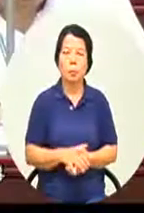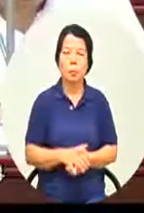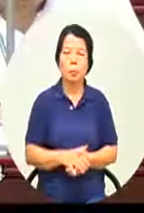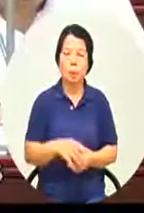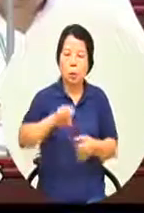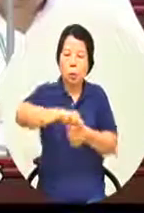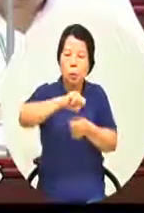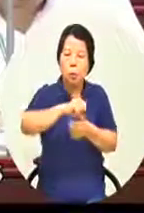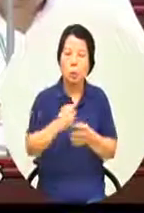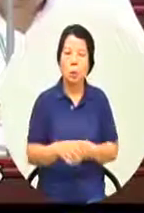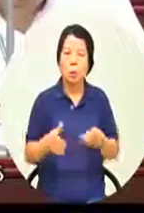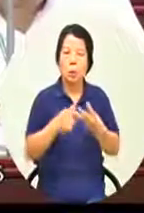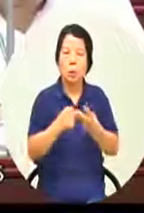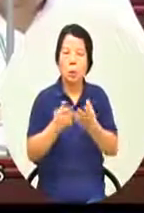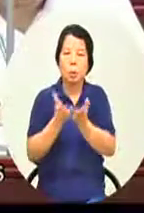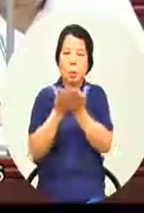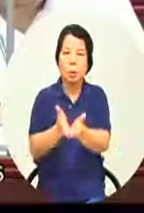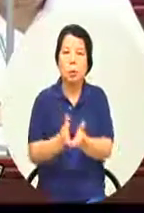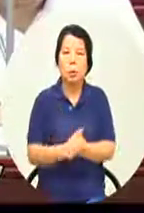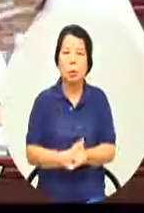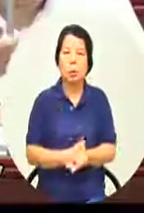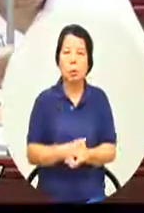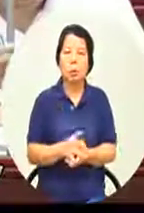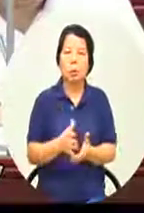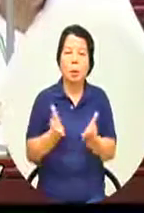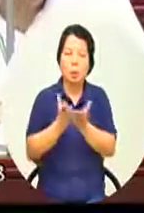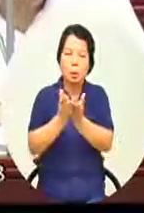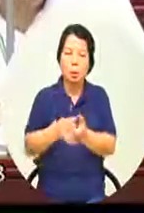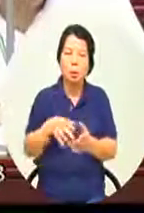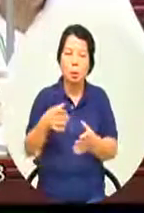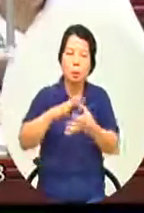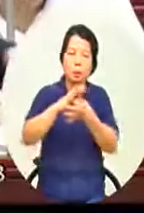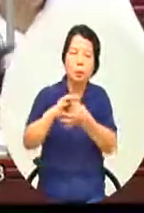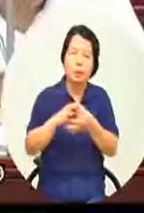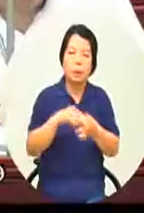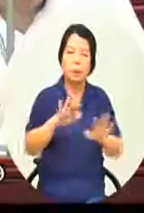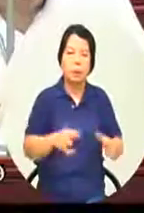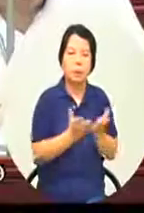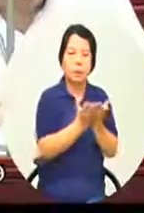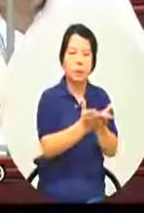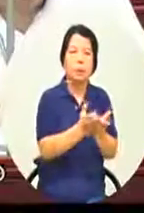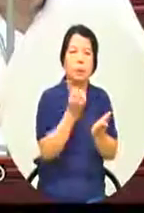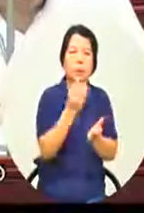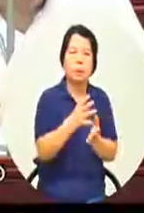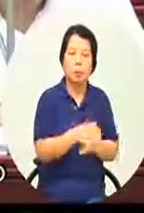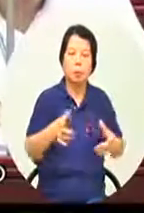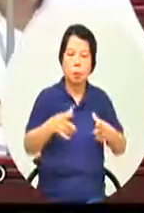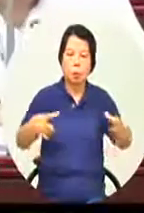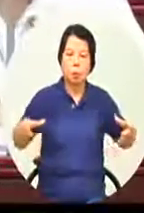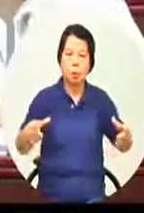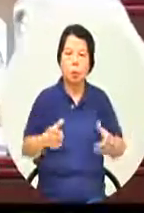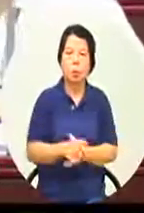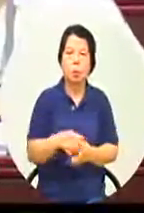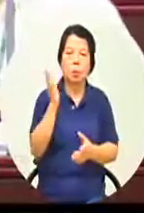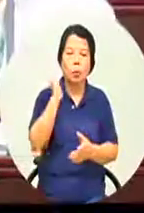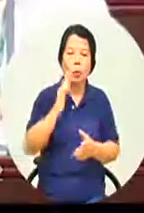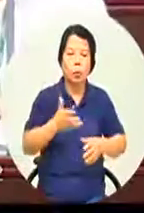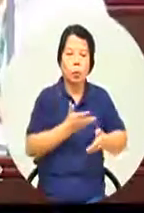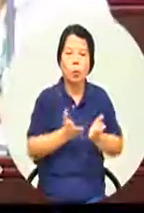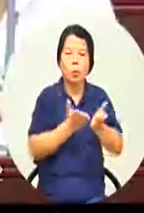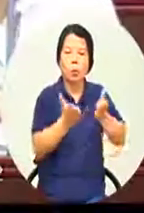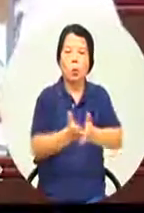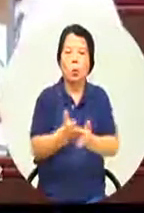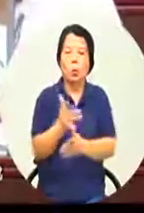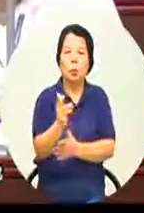增设第三趸船，未来第三趸船结合现在的两个趸船，会有比较宽的这个水域的后船空